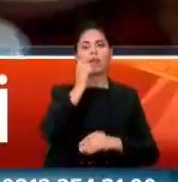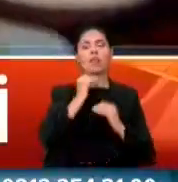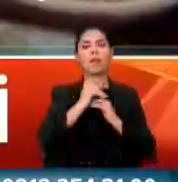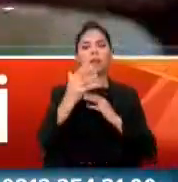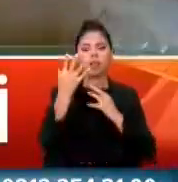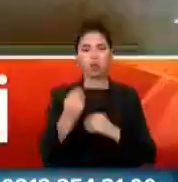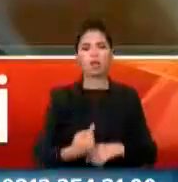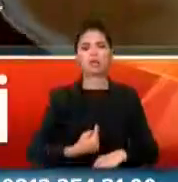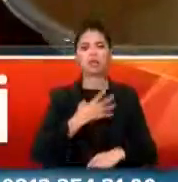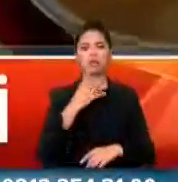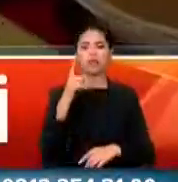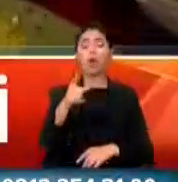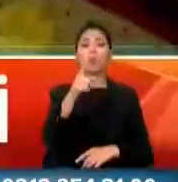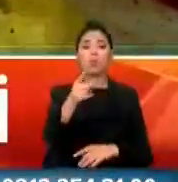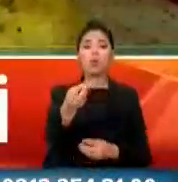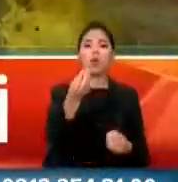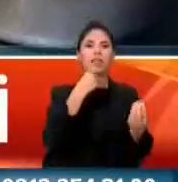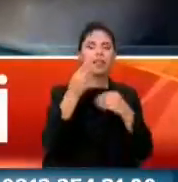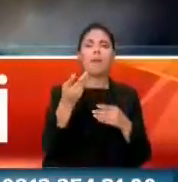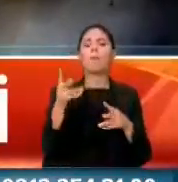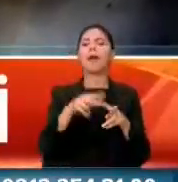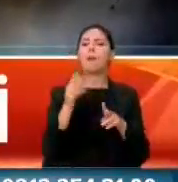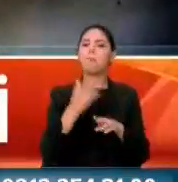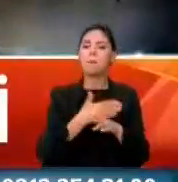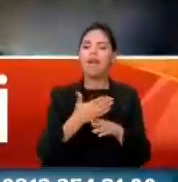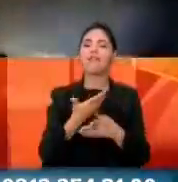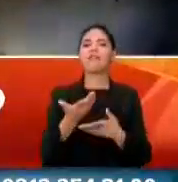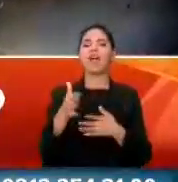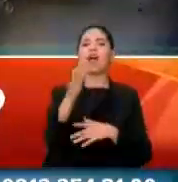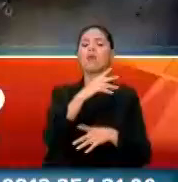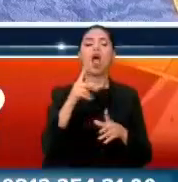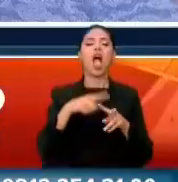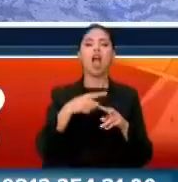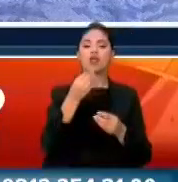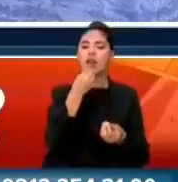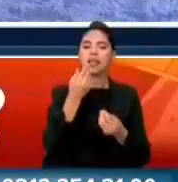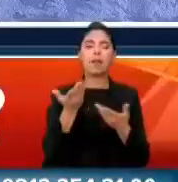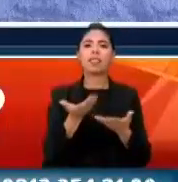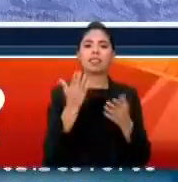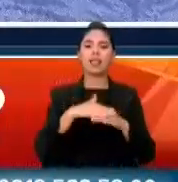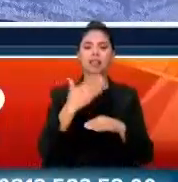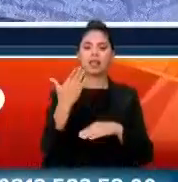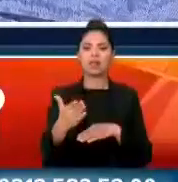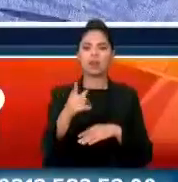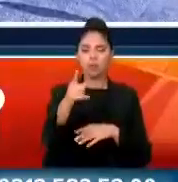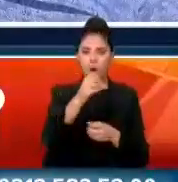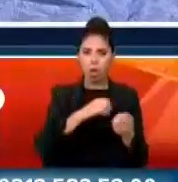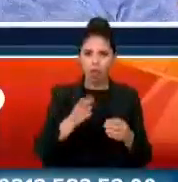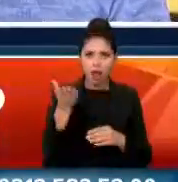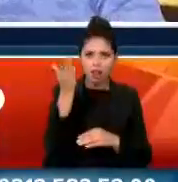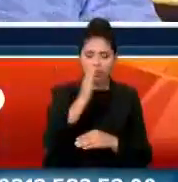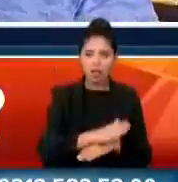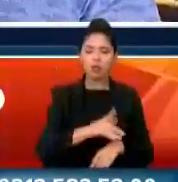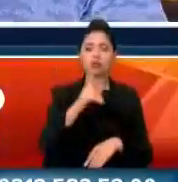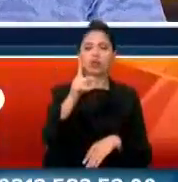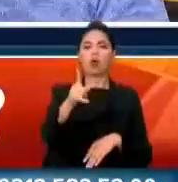yaşıyoruz. Peki tahıl, baklagil ve meyvelerden oluşan aşure nasıl ortaya çıktı? Hazreti Nuh'un tufanından sonra sanırım 10. günde